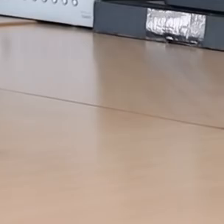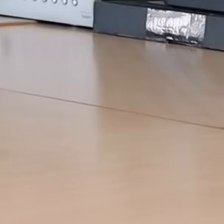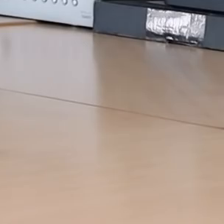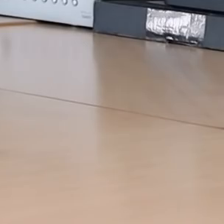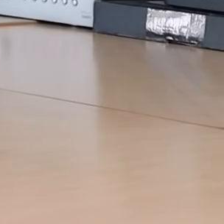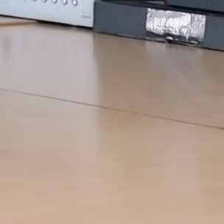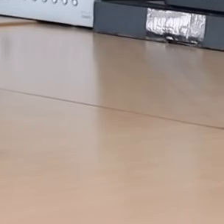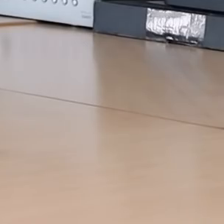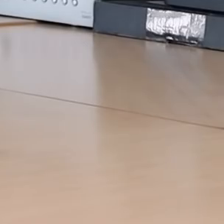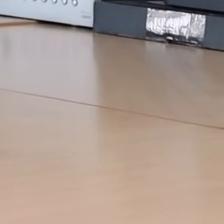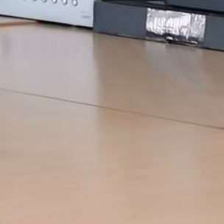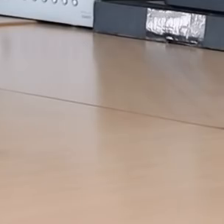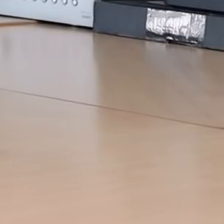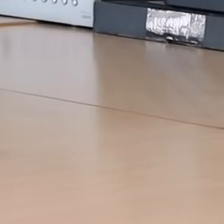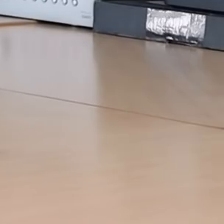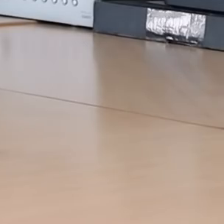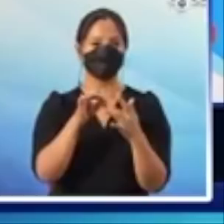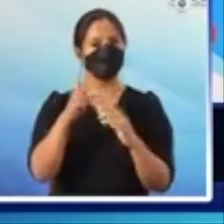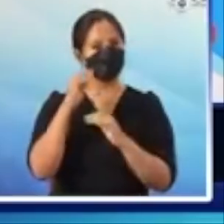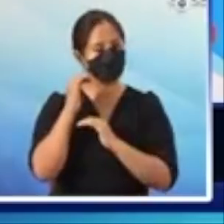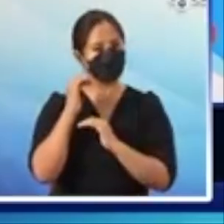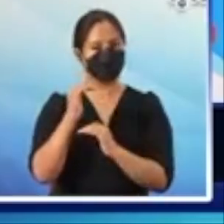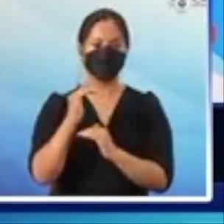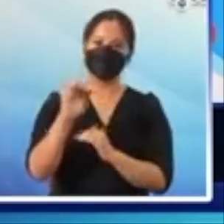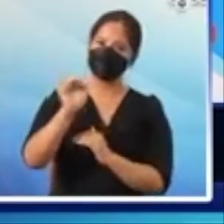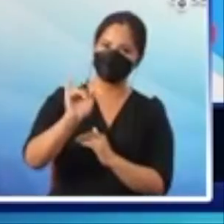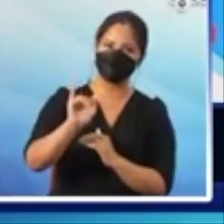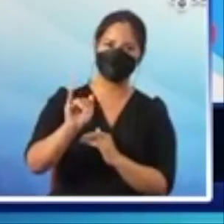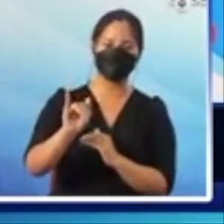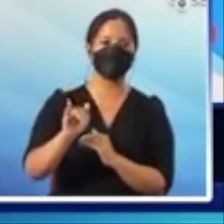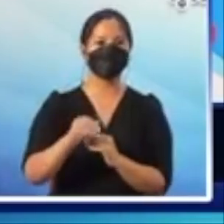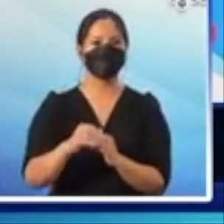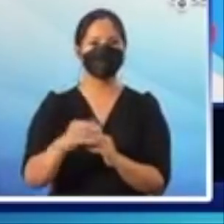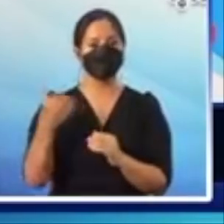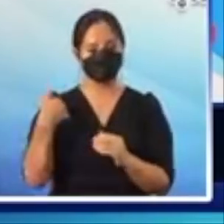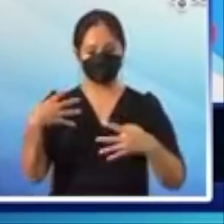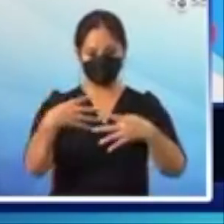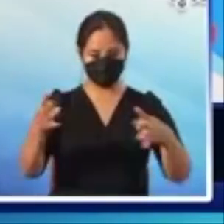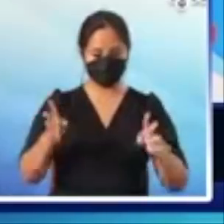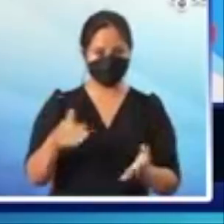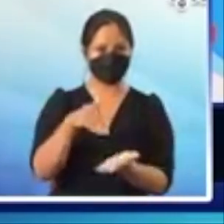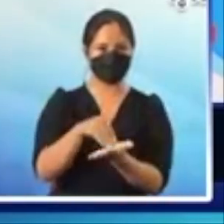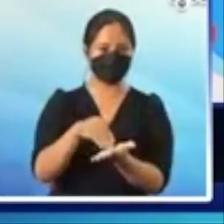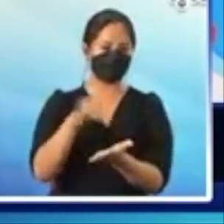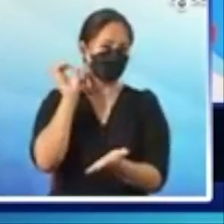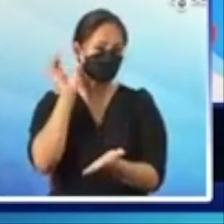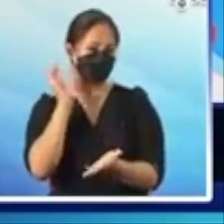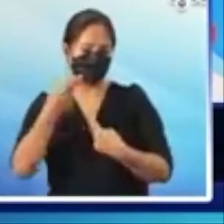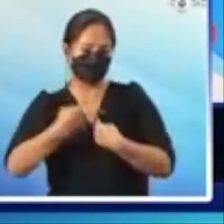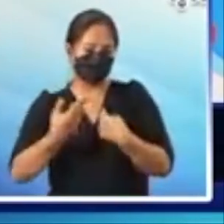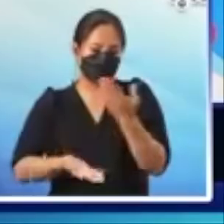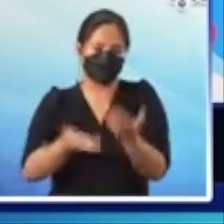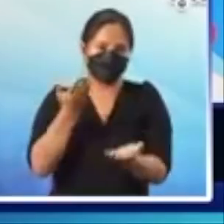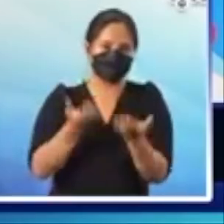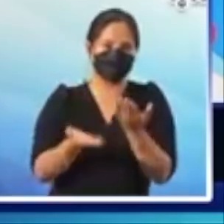ะฮะแล้ววิธีการนะฮะลองไปฟังท่านกันครับ ยังมีกรณีการจำกัดบริเวณโบเคงคัดดังที่ท่านอาจารย์ได้ว่ามาแล้ว